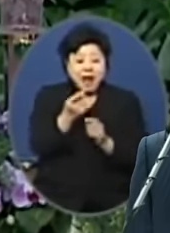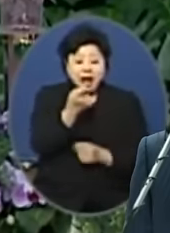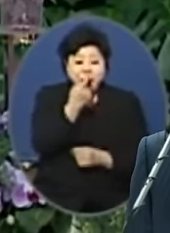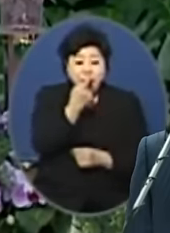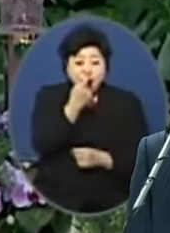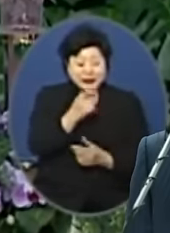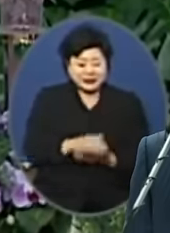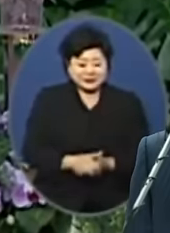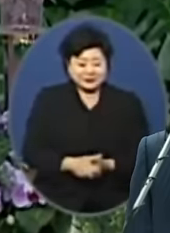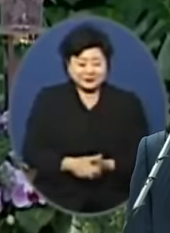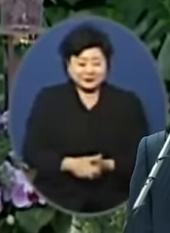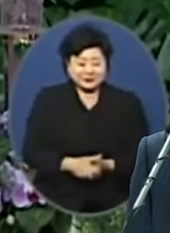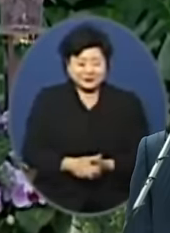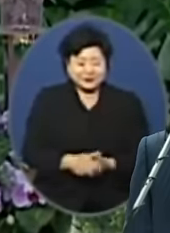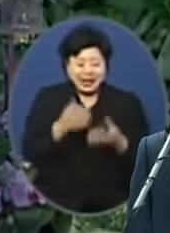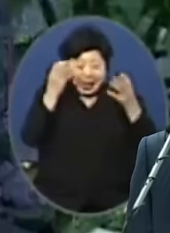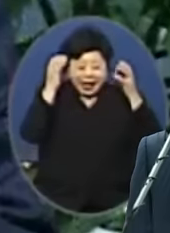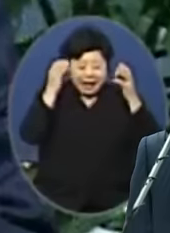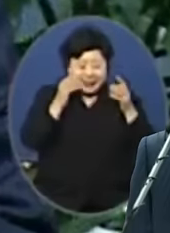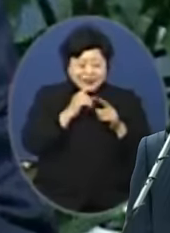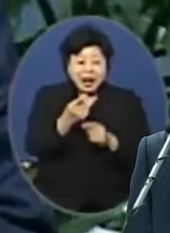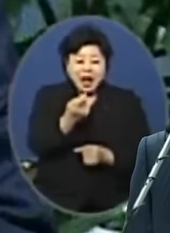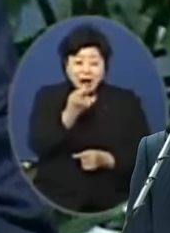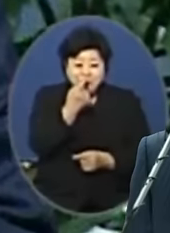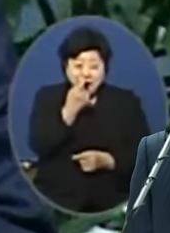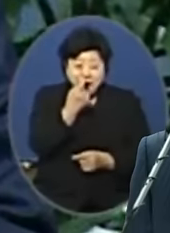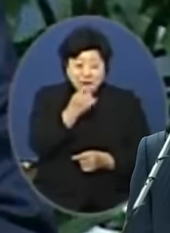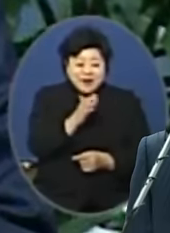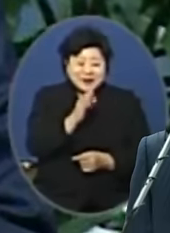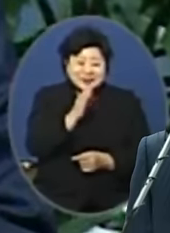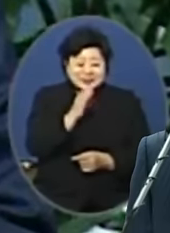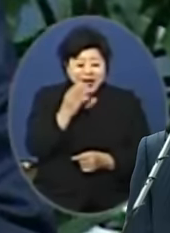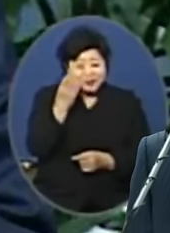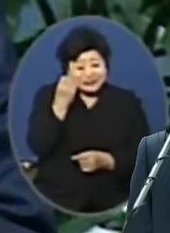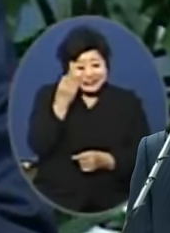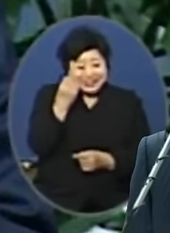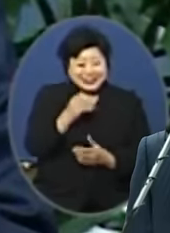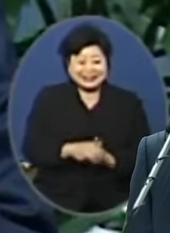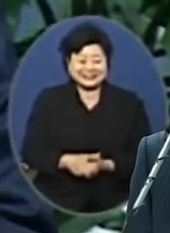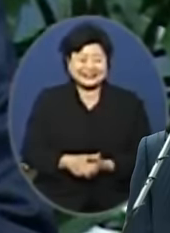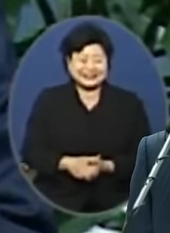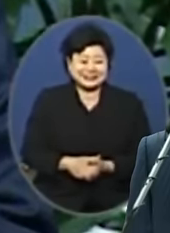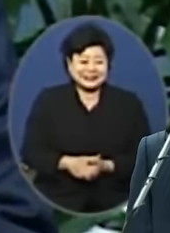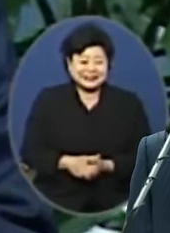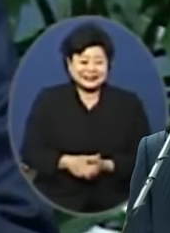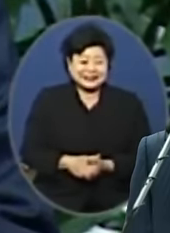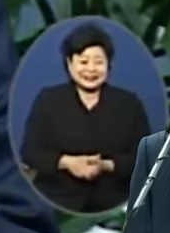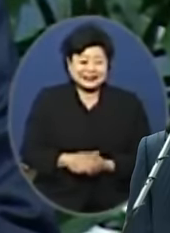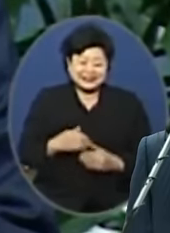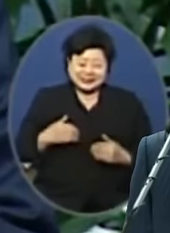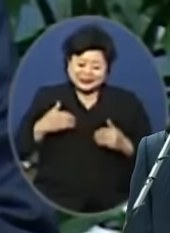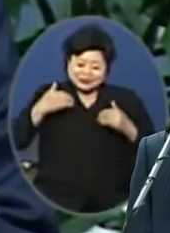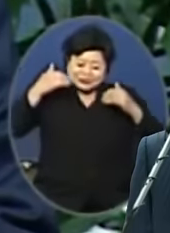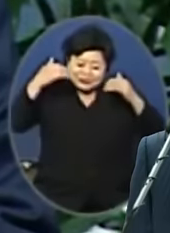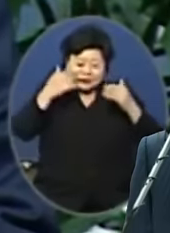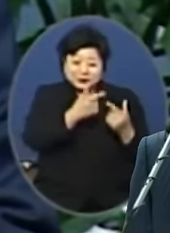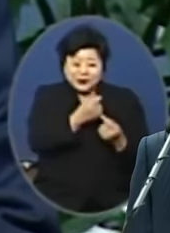배웁니다. 어린아이들 말 배우는 거 보면 참 신기해요. 키가 자라는